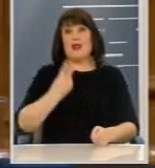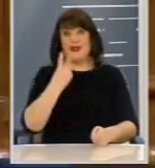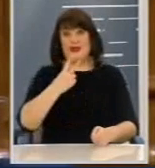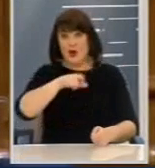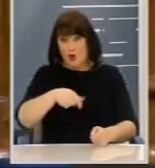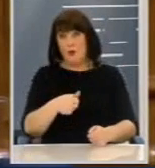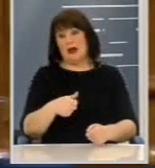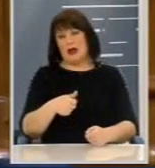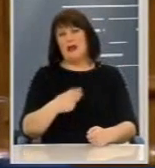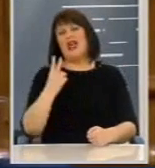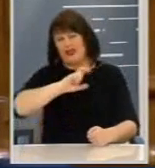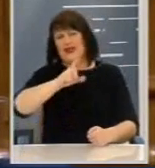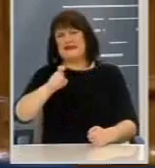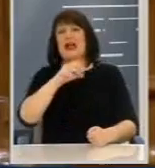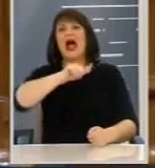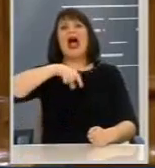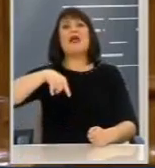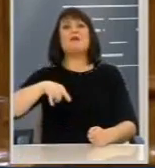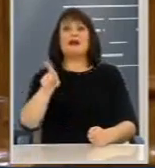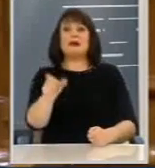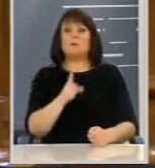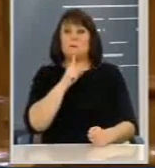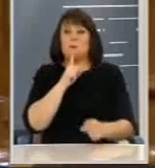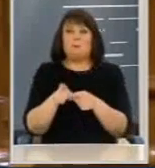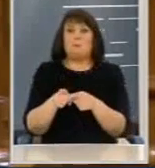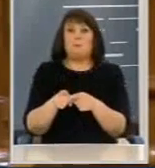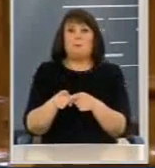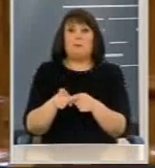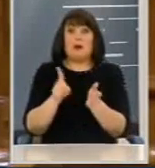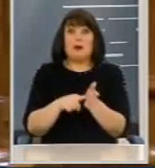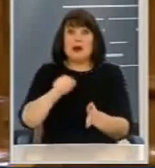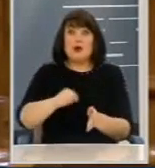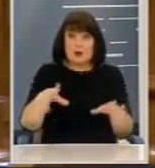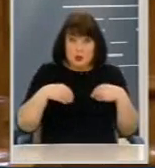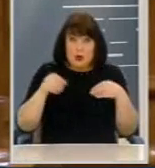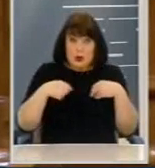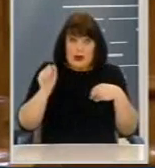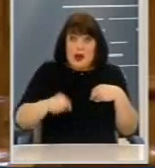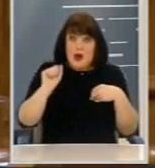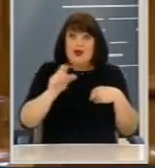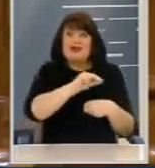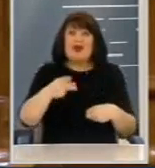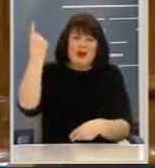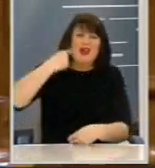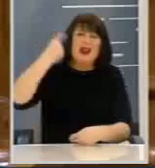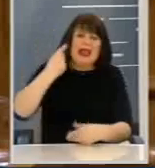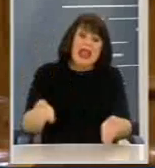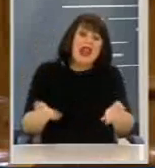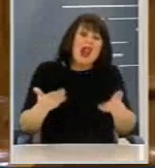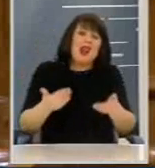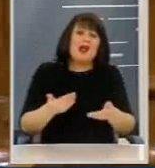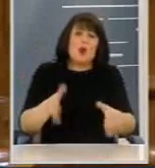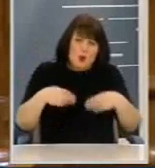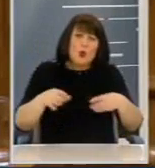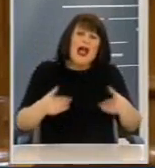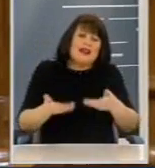και πάλι τότε εσείς δεν παίρνατε θέση αν πρέπει να τα δεχθούμε ή όχι, και πάλι την ίδια κριτική, κλείστε, κλείστε, κλείστε, δεχτείτε